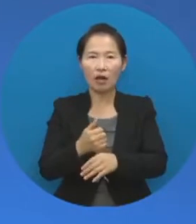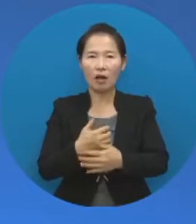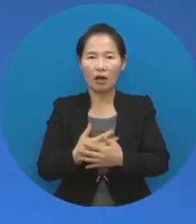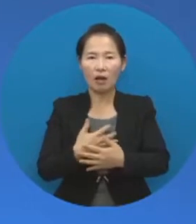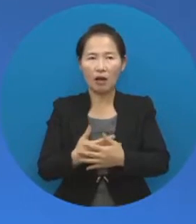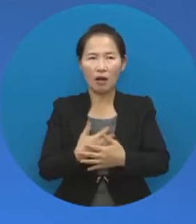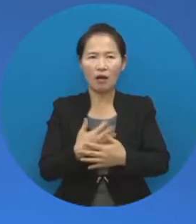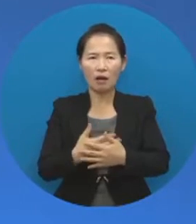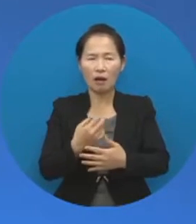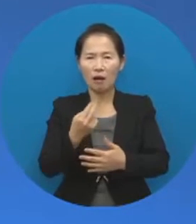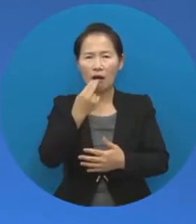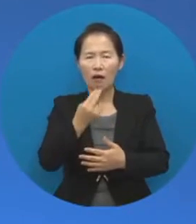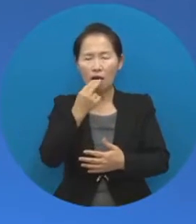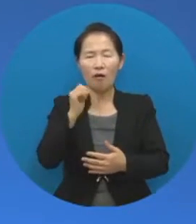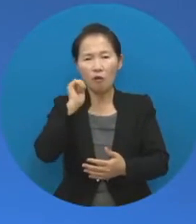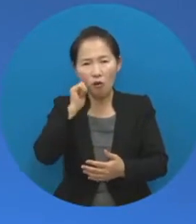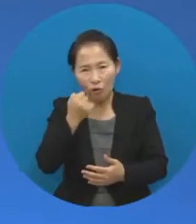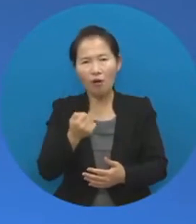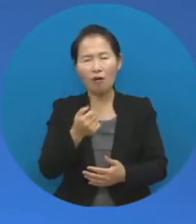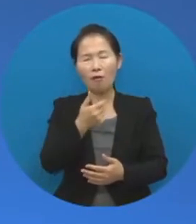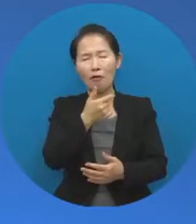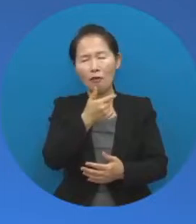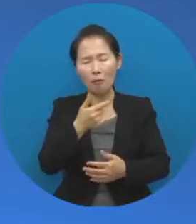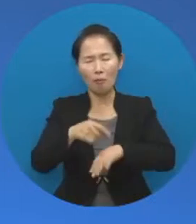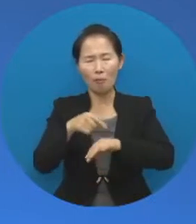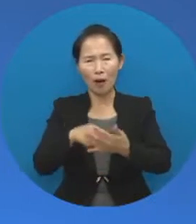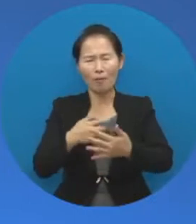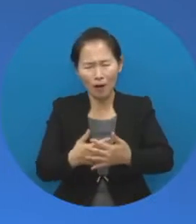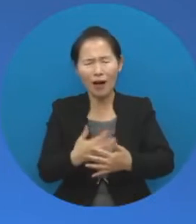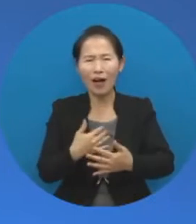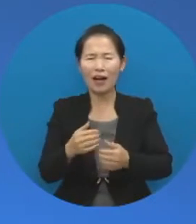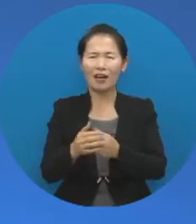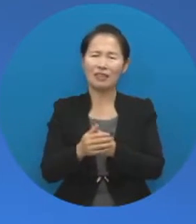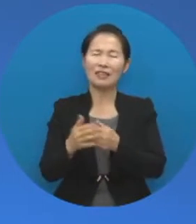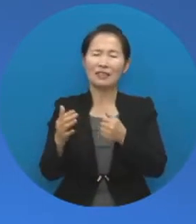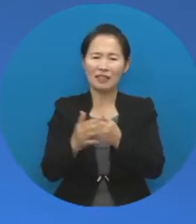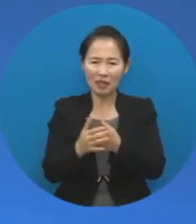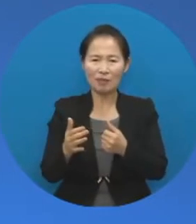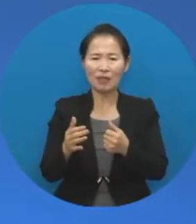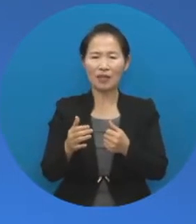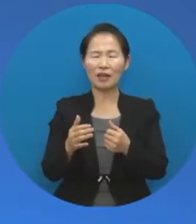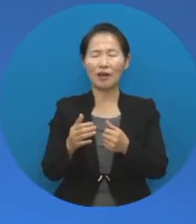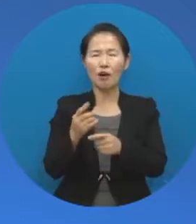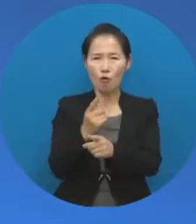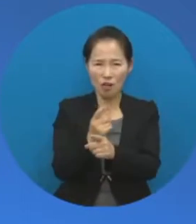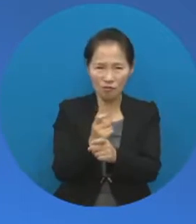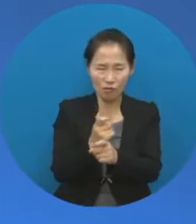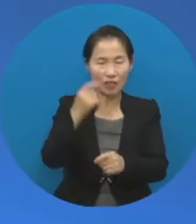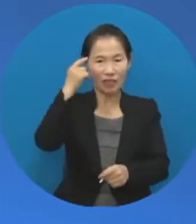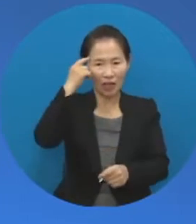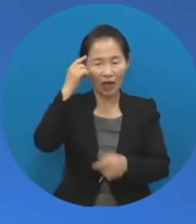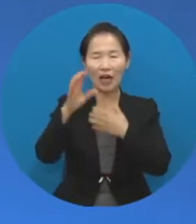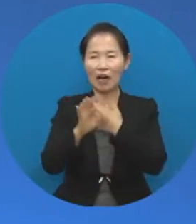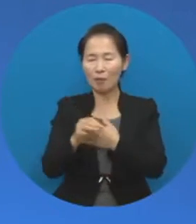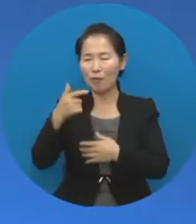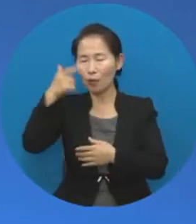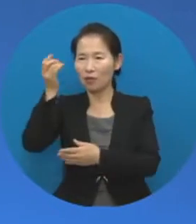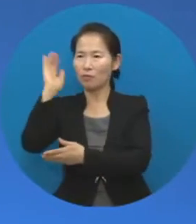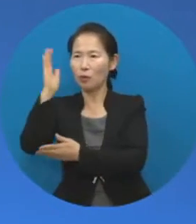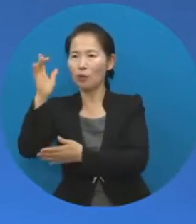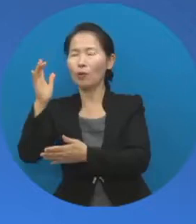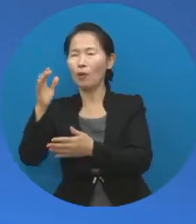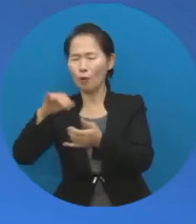시작됐어요. 그래서 제가 원수를 갚아달라 그러면은 목사님 통해서 하나님 주시는 말씀이 원수를 내 몸과 같이